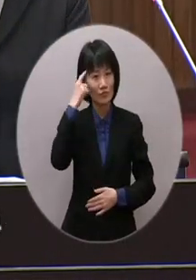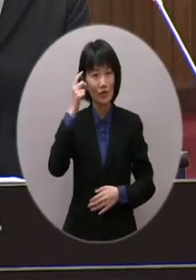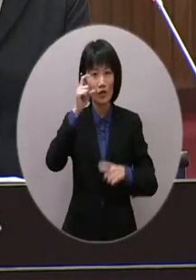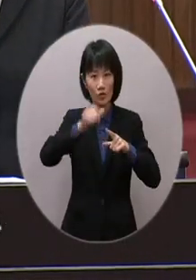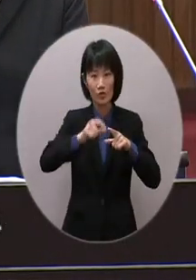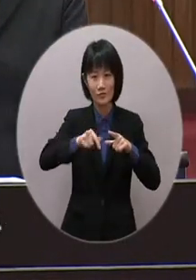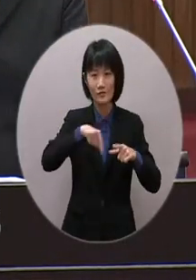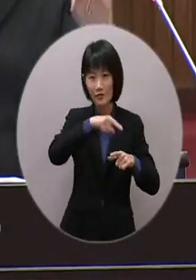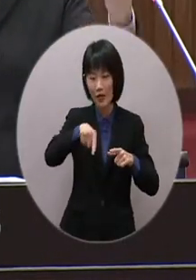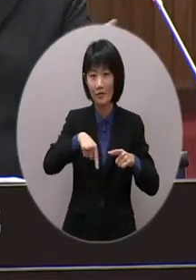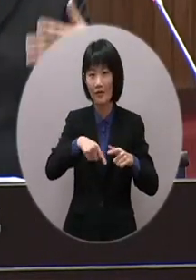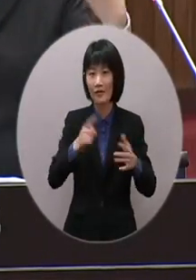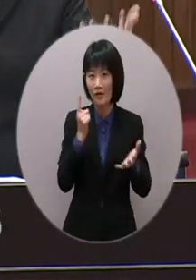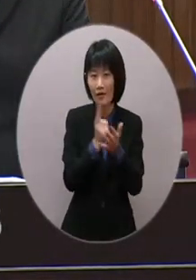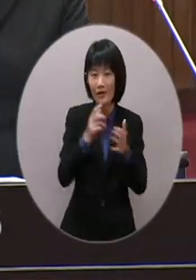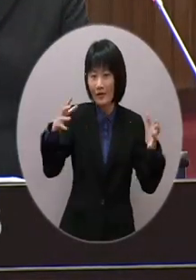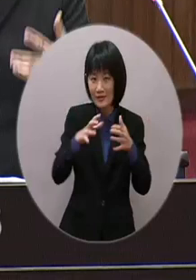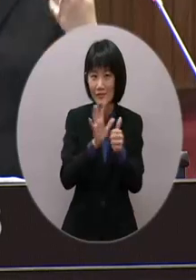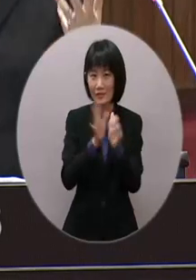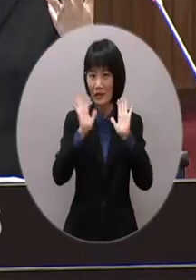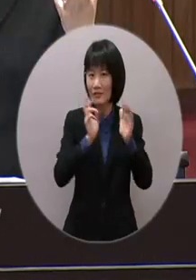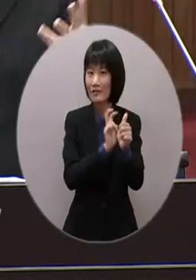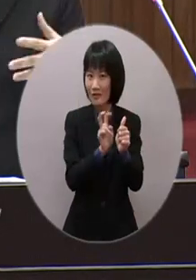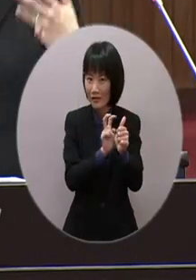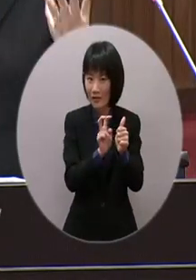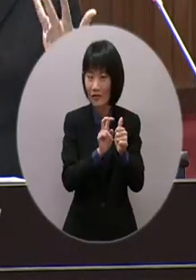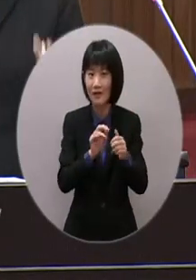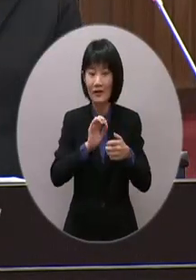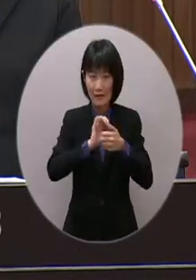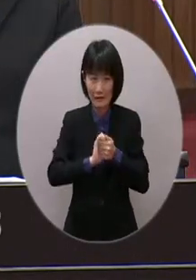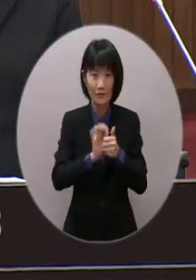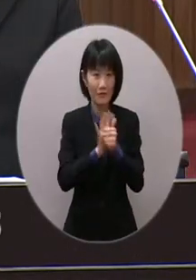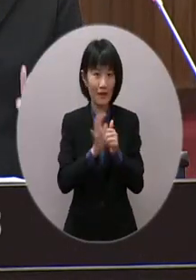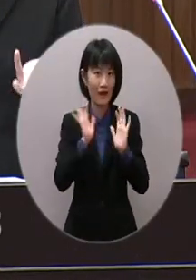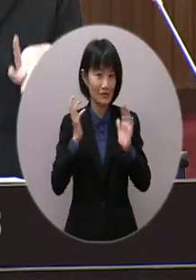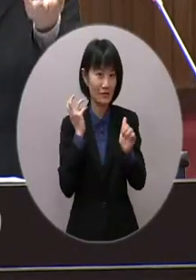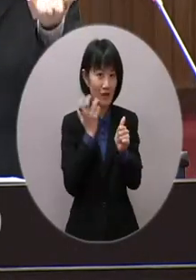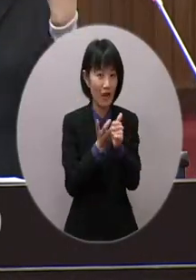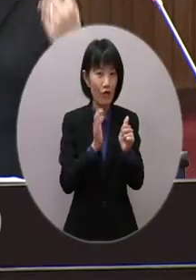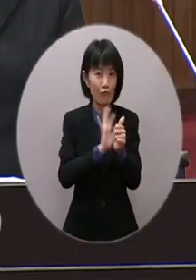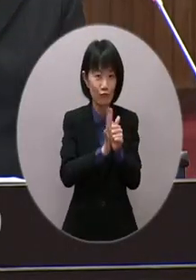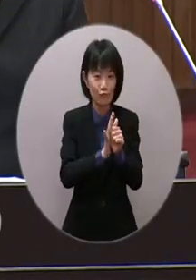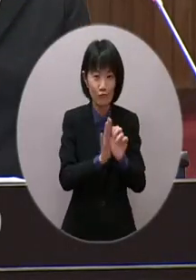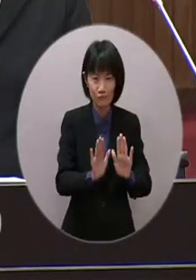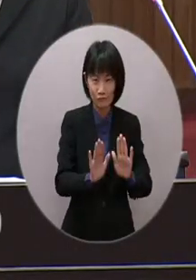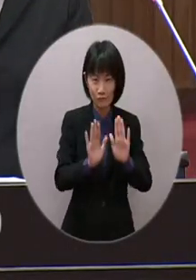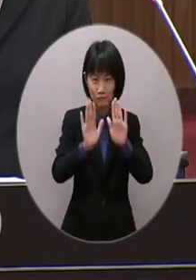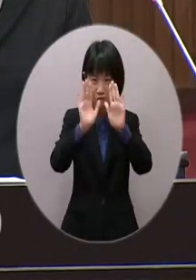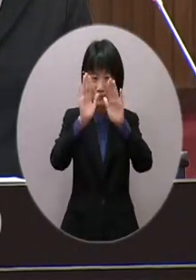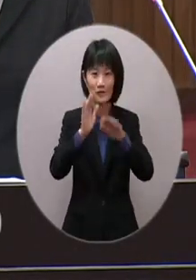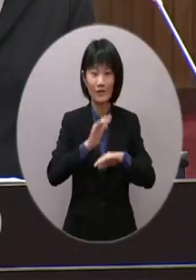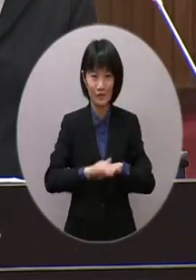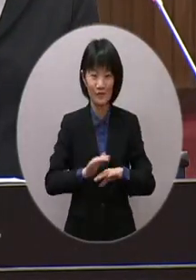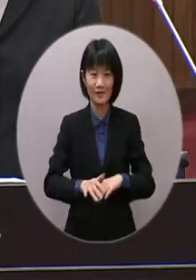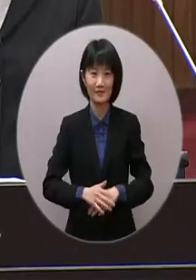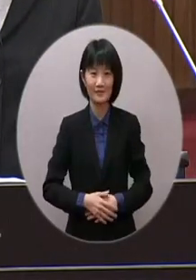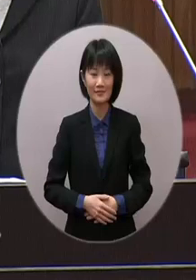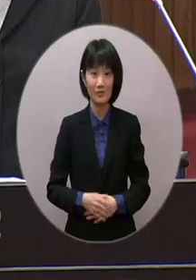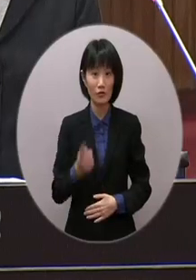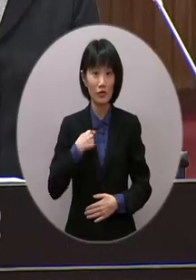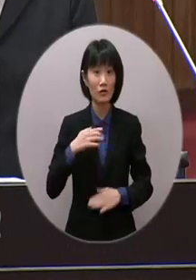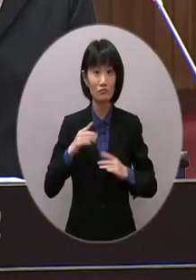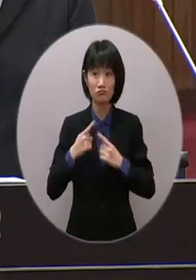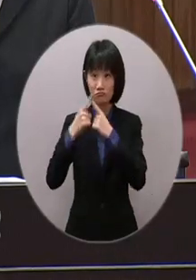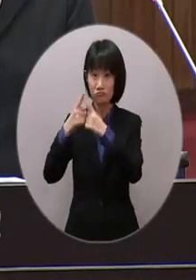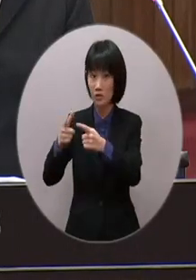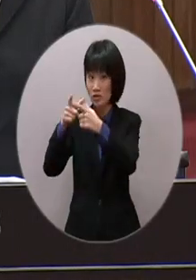投入一定会让我们整个这样一个托儿的一个服务，其实这样的服务会马上就可以长出来。因为我这次去